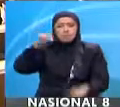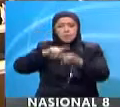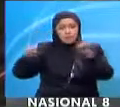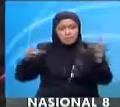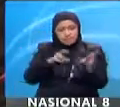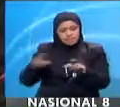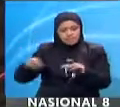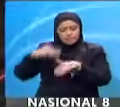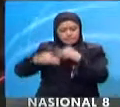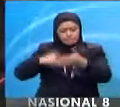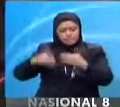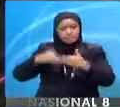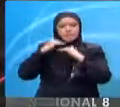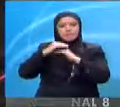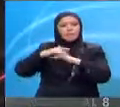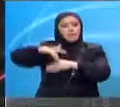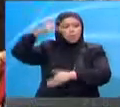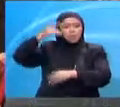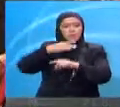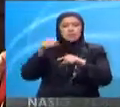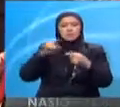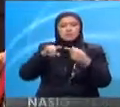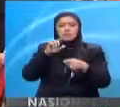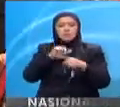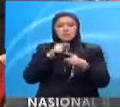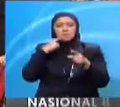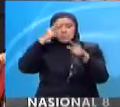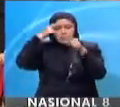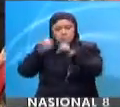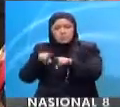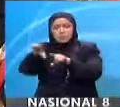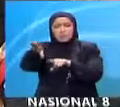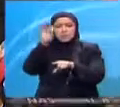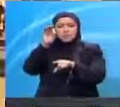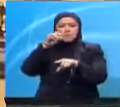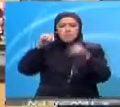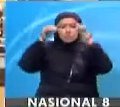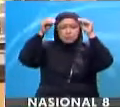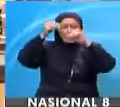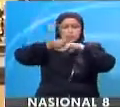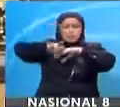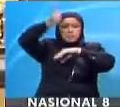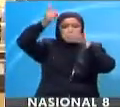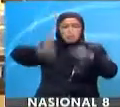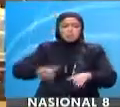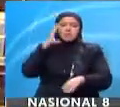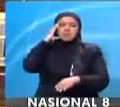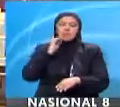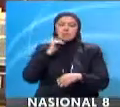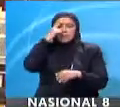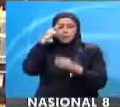di peringkat awal namun telah bersetuju bagi melantik seorang pengatua yang berpengalaman untuk sekolah tersebut